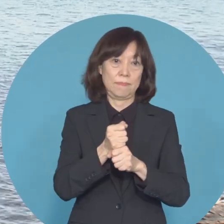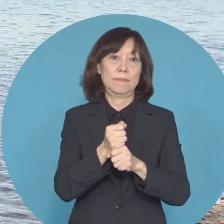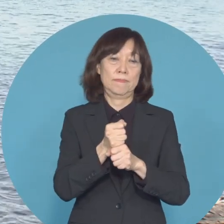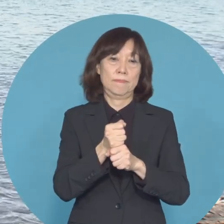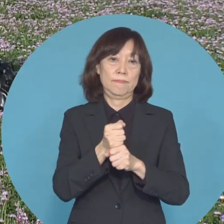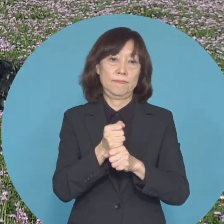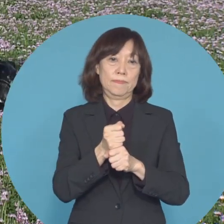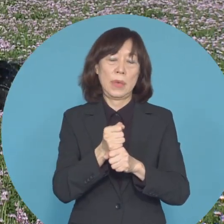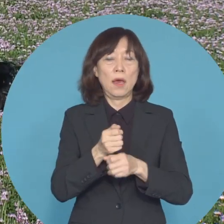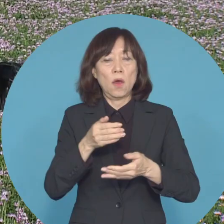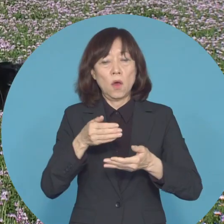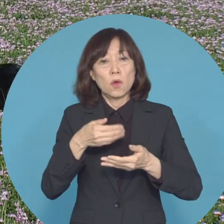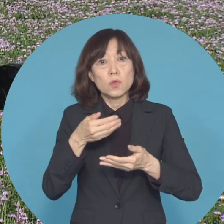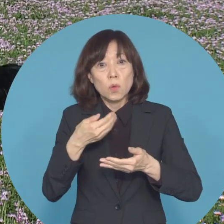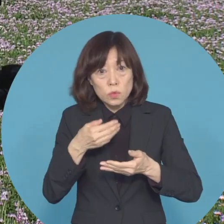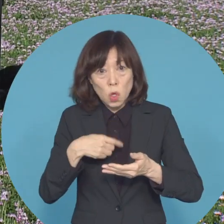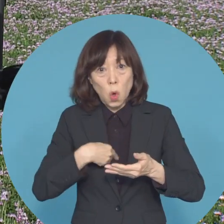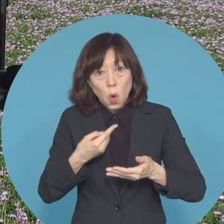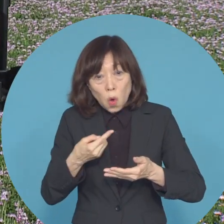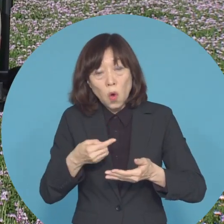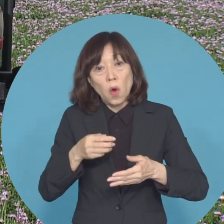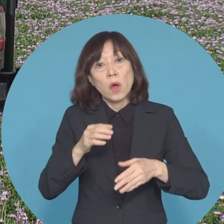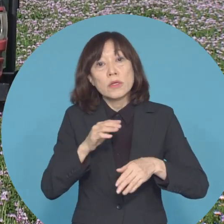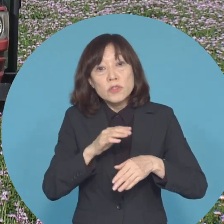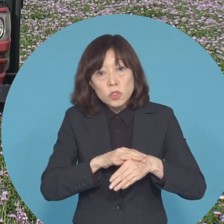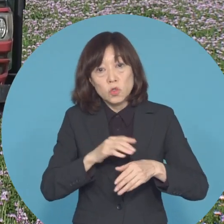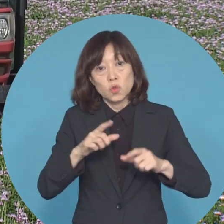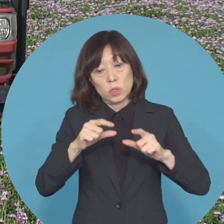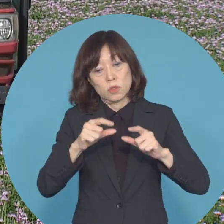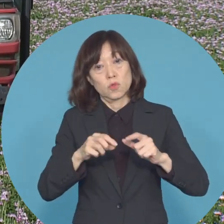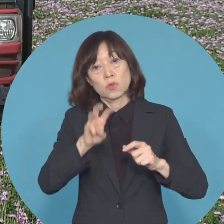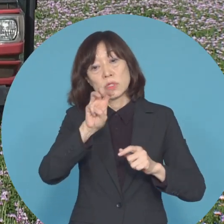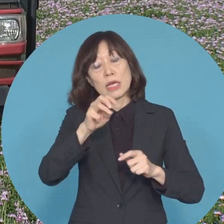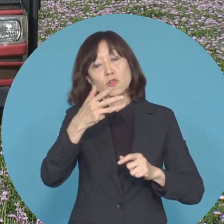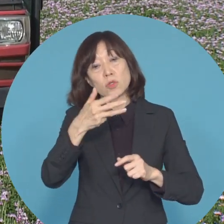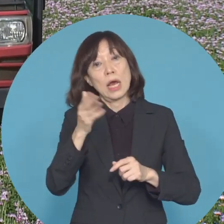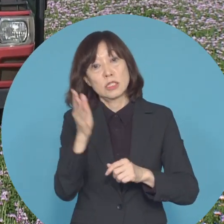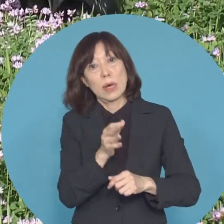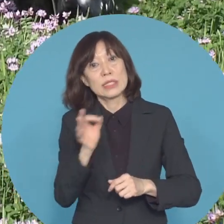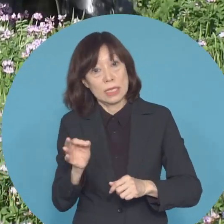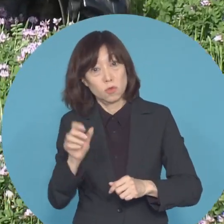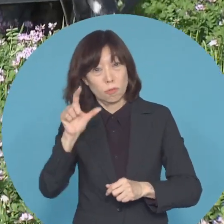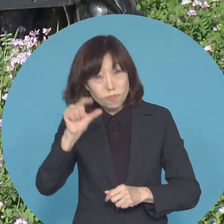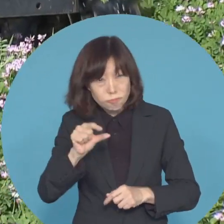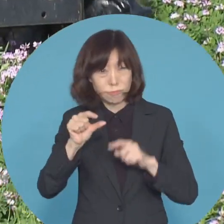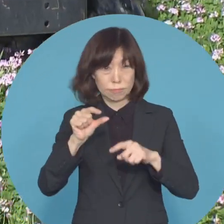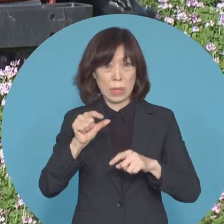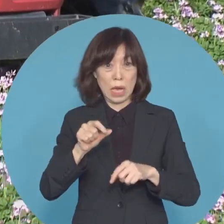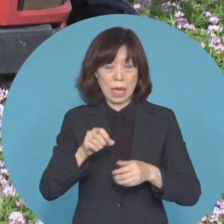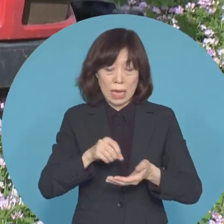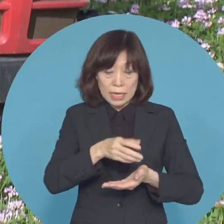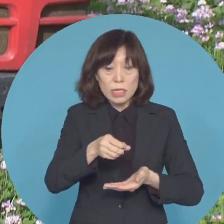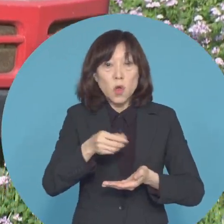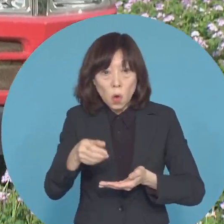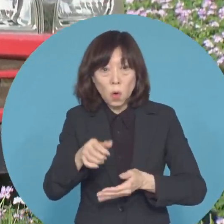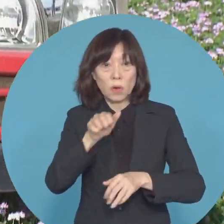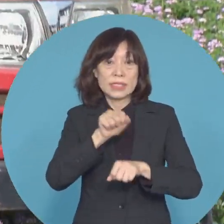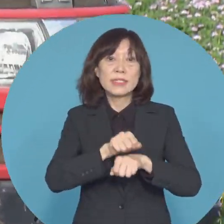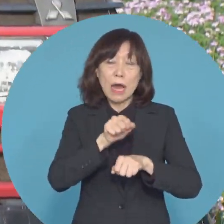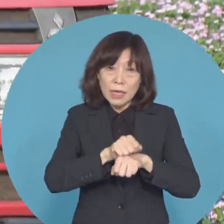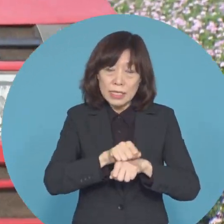。食料自給率は 38% に過ぎません。肥料、資